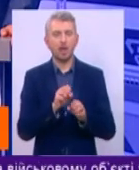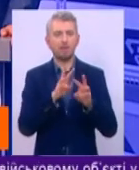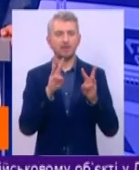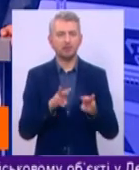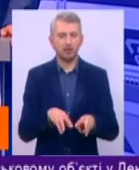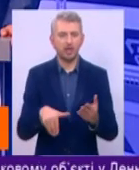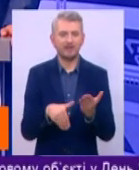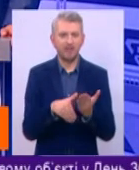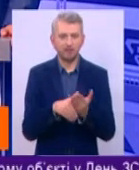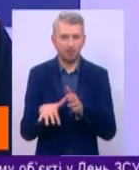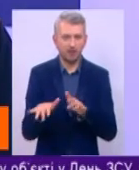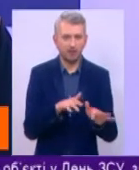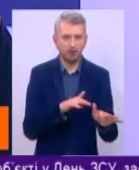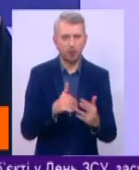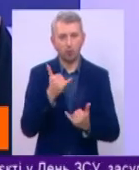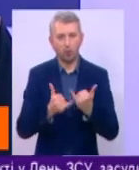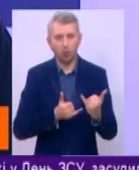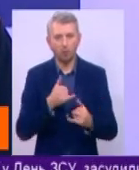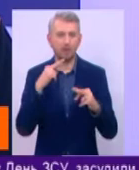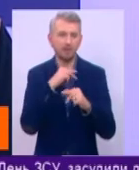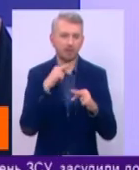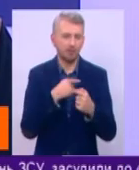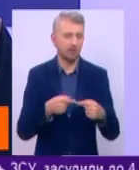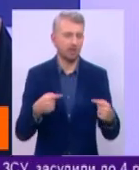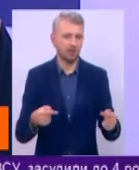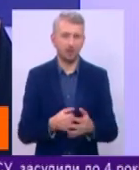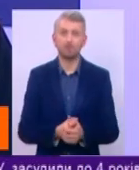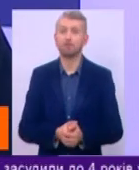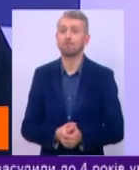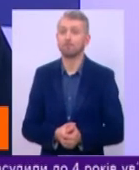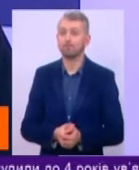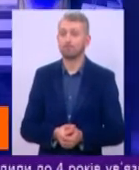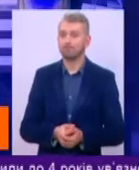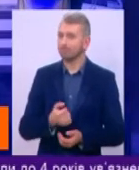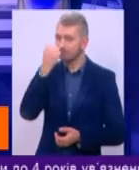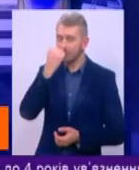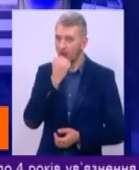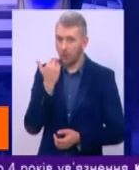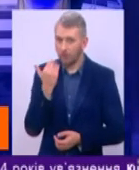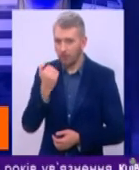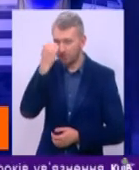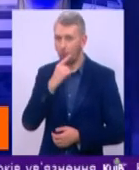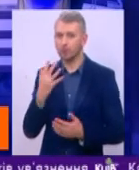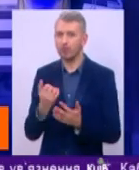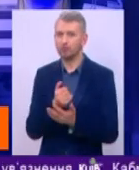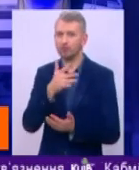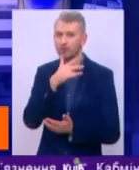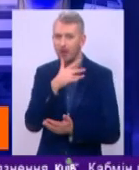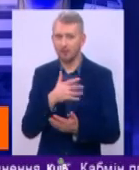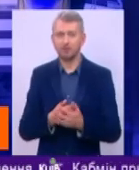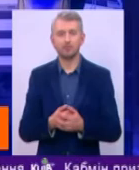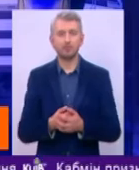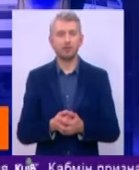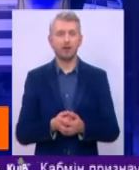обеспечение его средствами передвижения, ухода, медикаментами и так далее. Пані Галино, дякую вам. Дякую, що знайшли час до